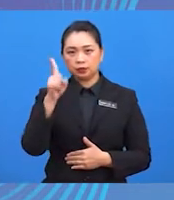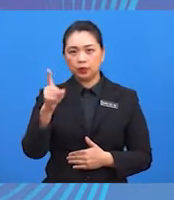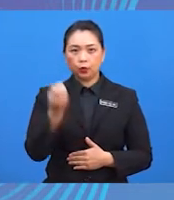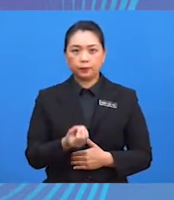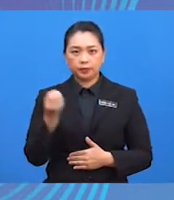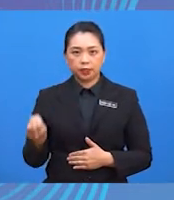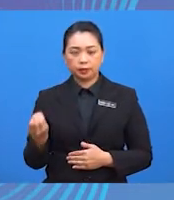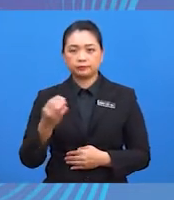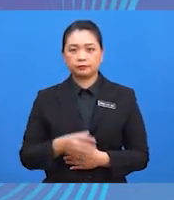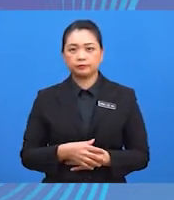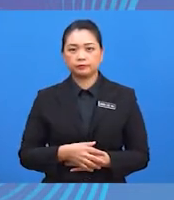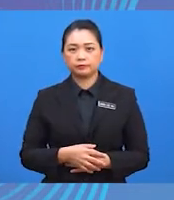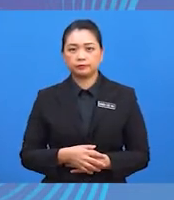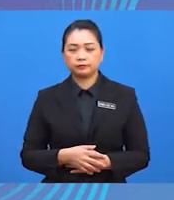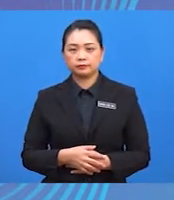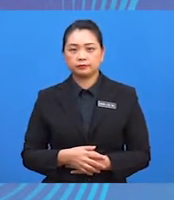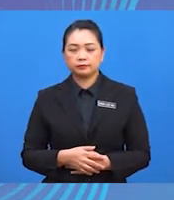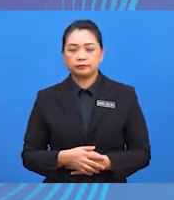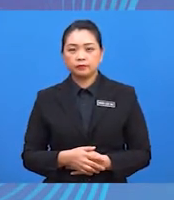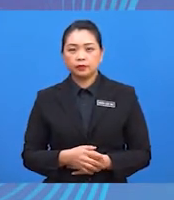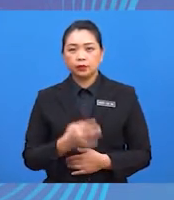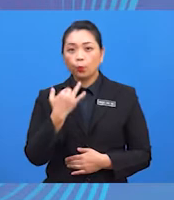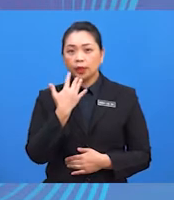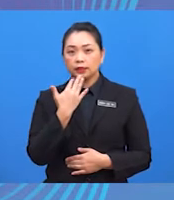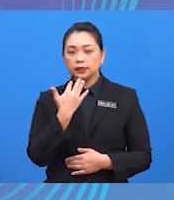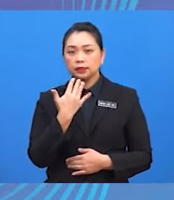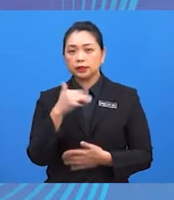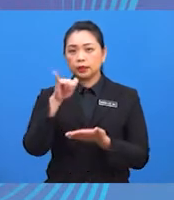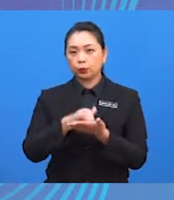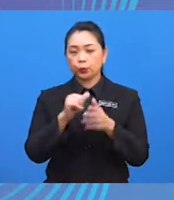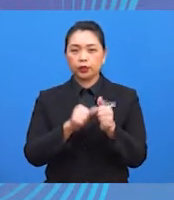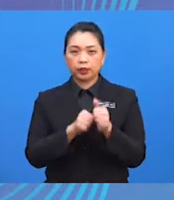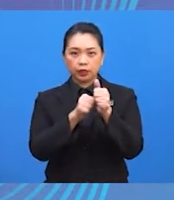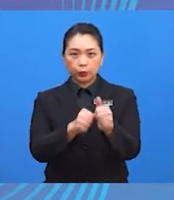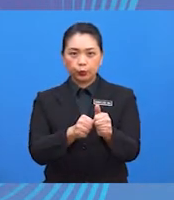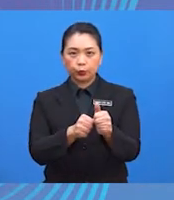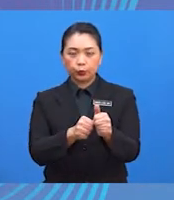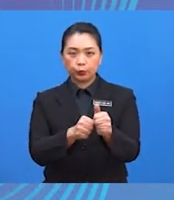Warna yang ditentukan mengikut latar hadapan ataupun foreground.